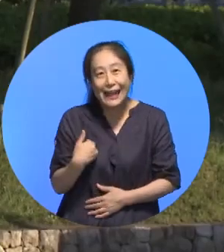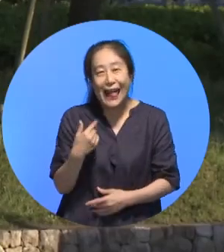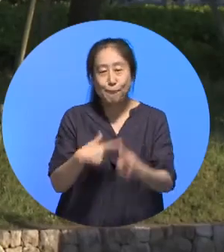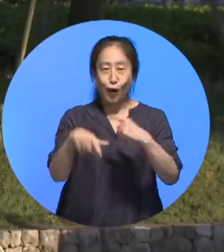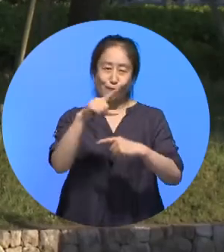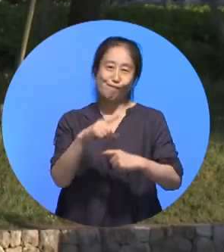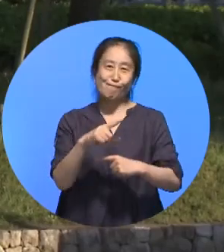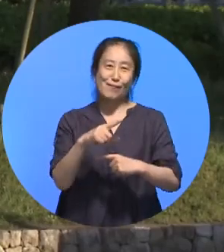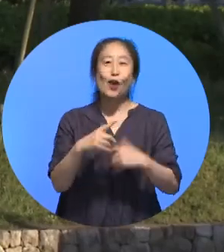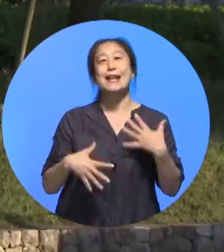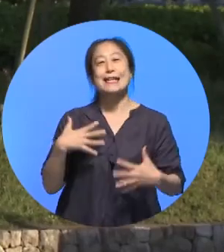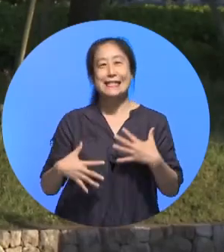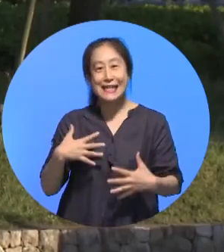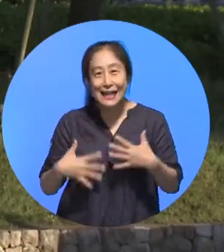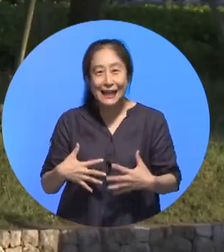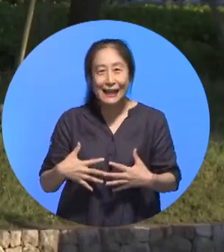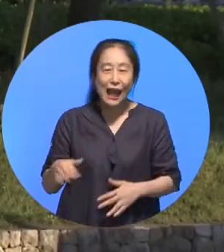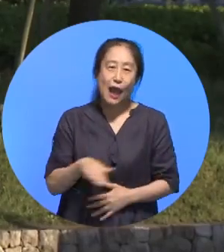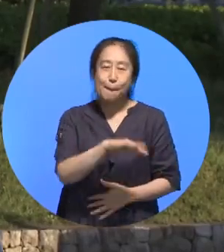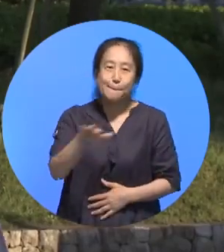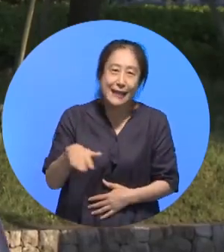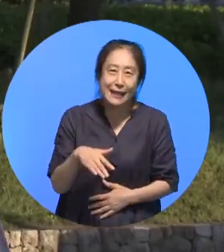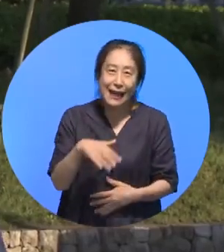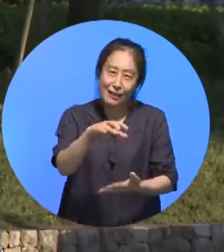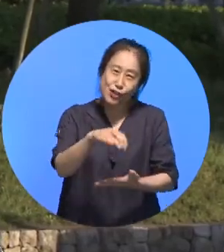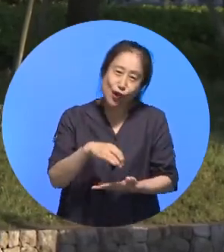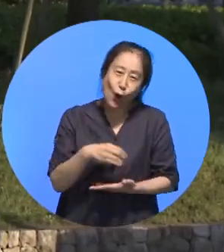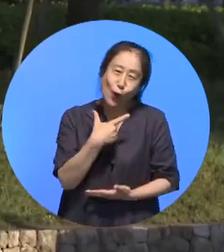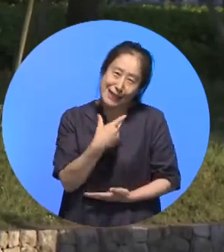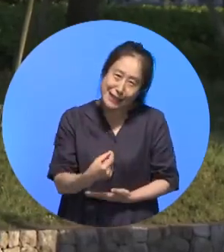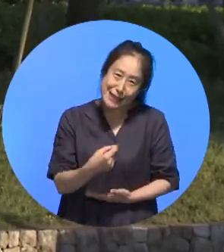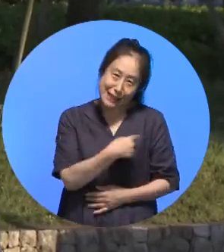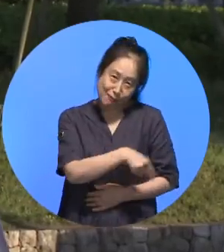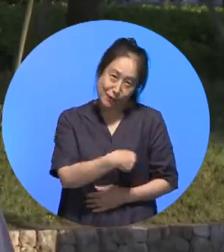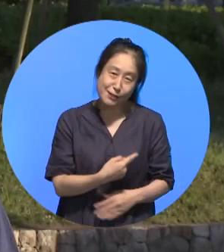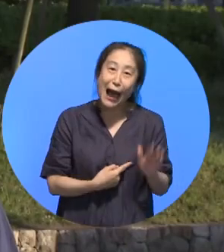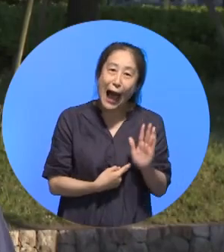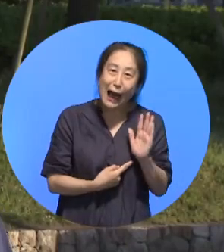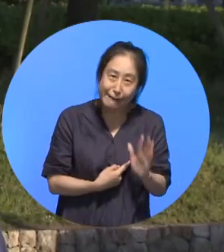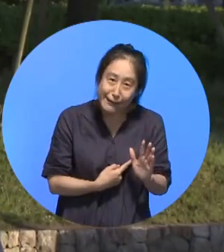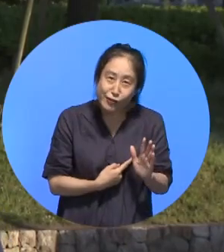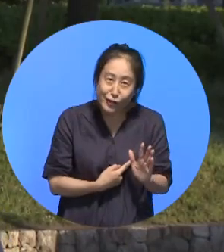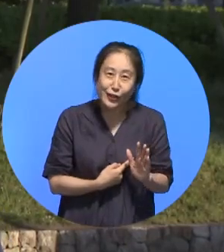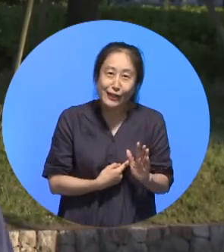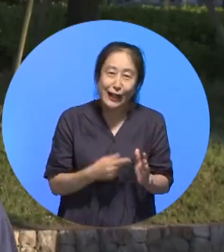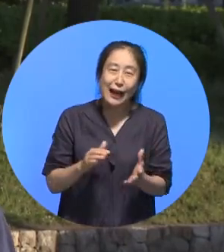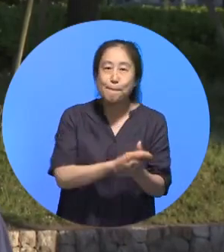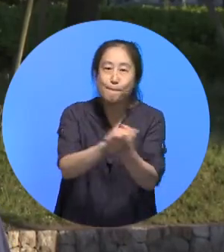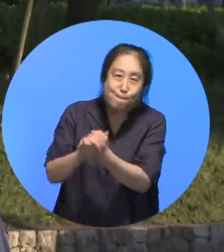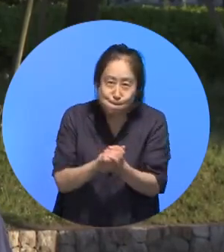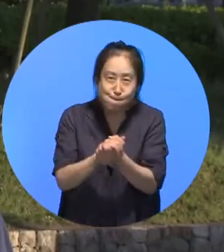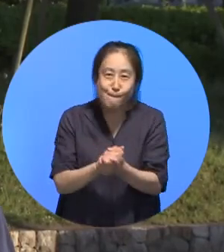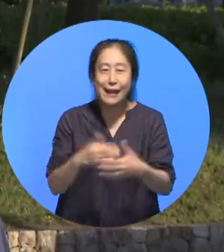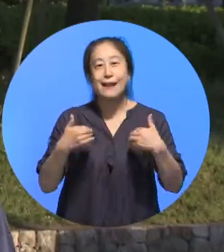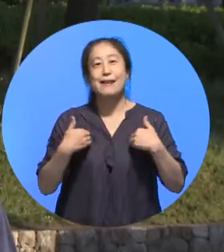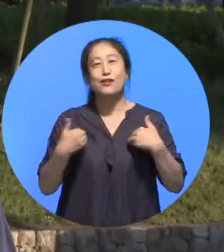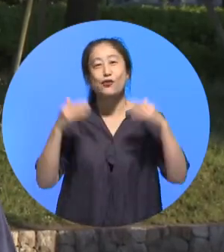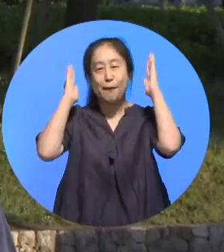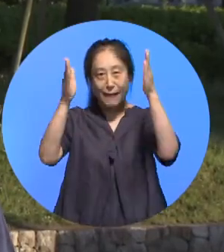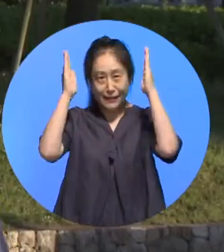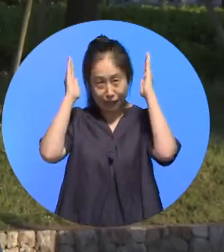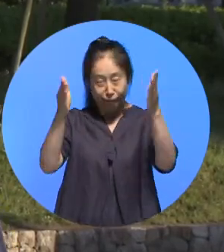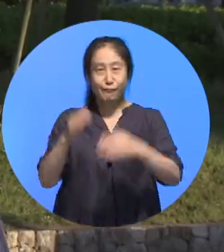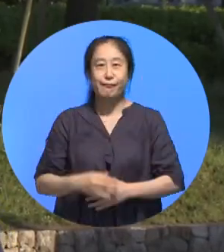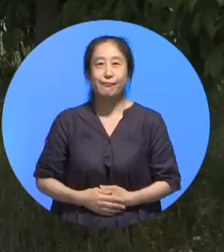しやっぱ心の毒かでみんなやっぱシ取りたいなと思うと思うのでそういう全員の気持ちを1つにして練習から頑張っていけたらなと